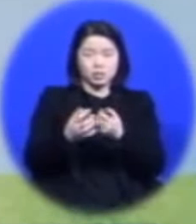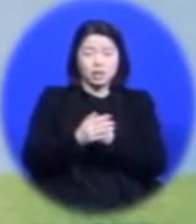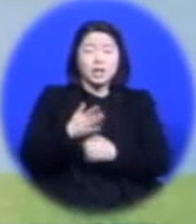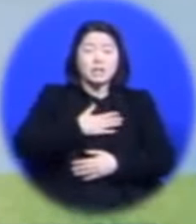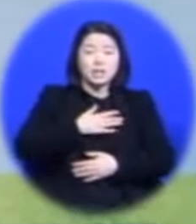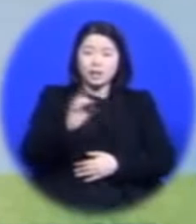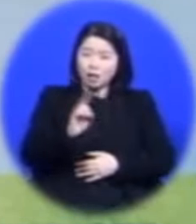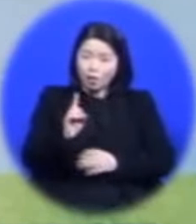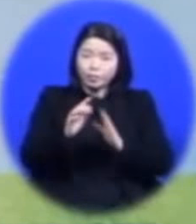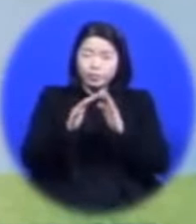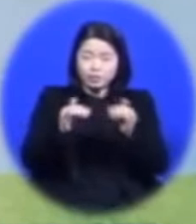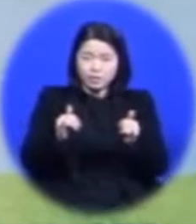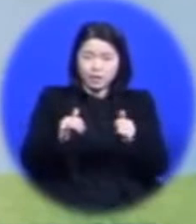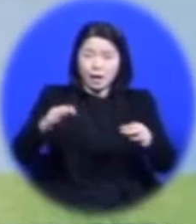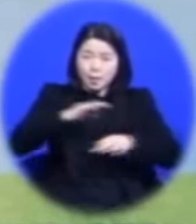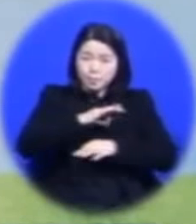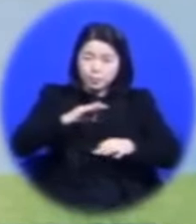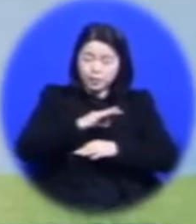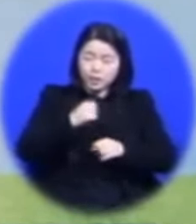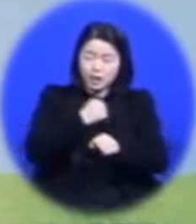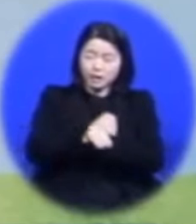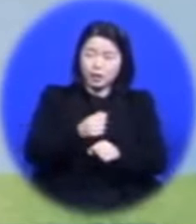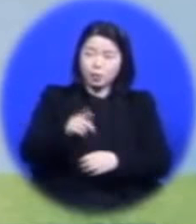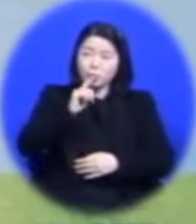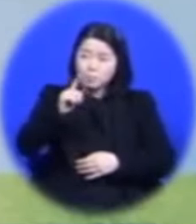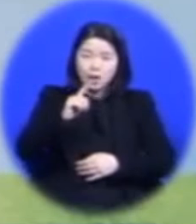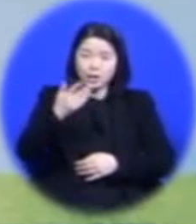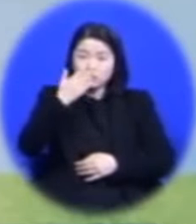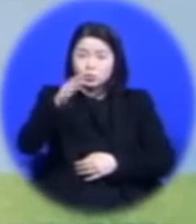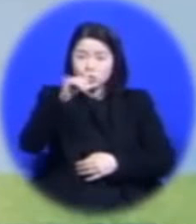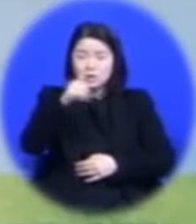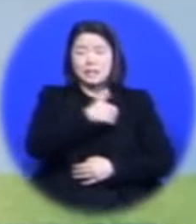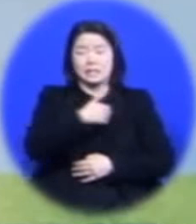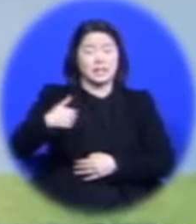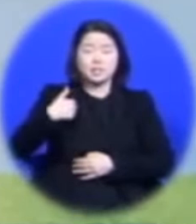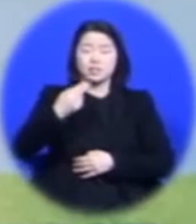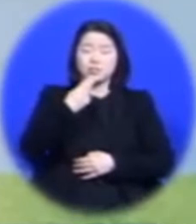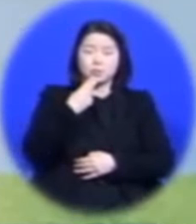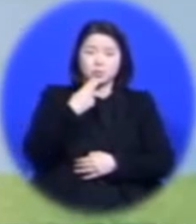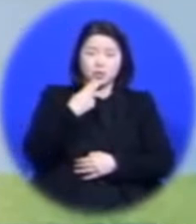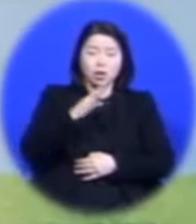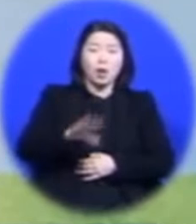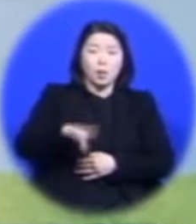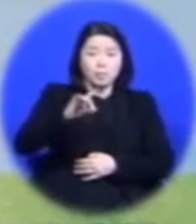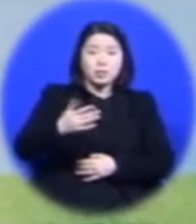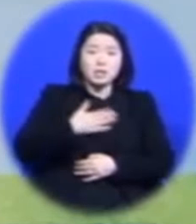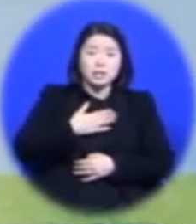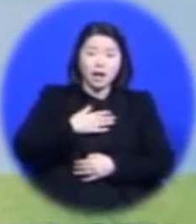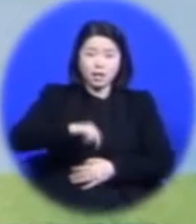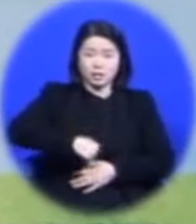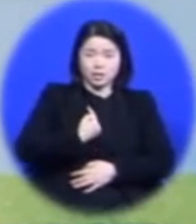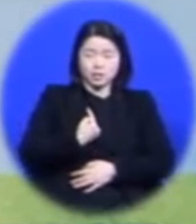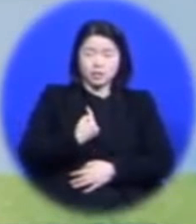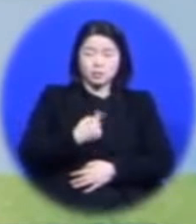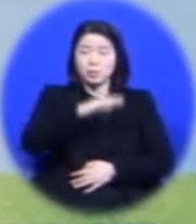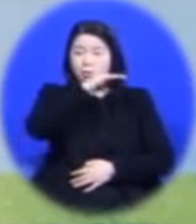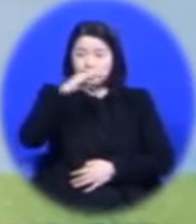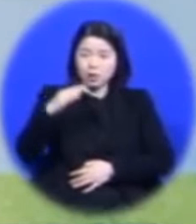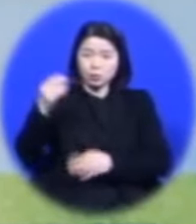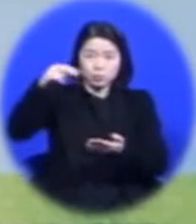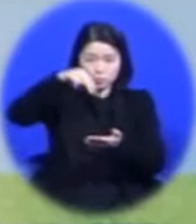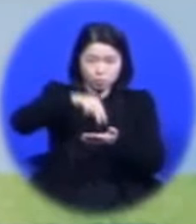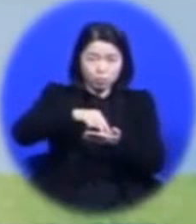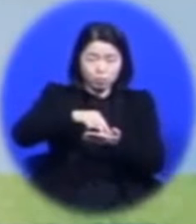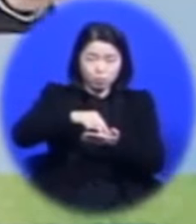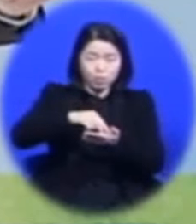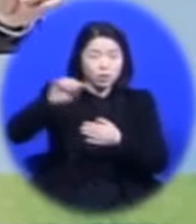제가 어떤 사람이 불리하다고 말할 수 있는 자신이 없어요 우선 나 자신이 뭔가 바로 서고